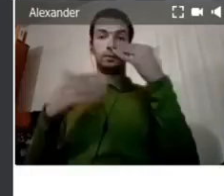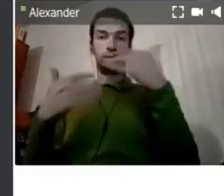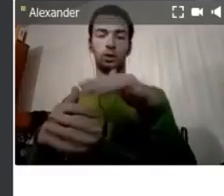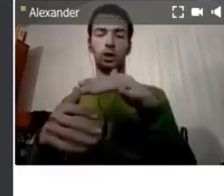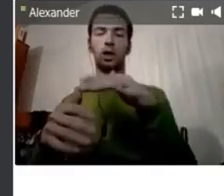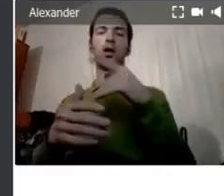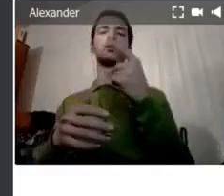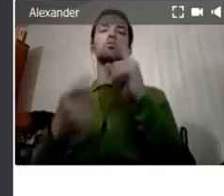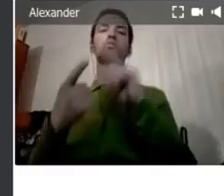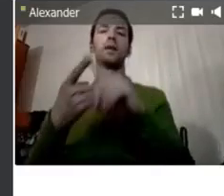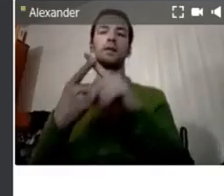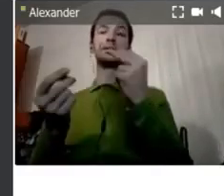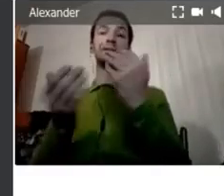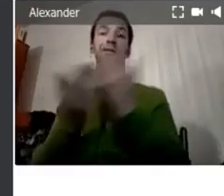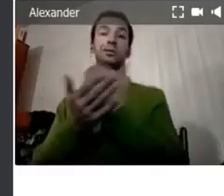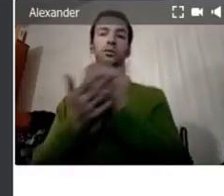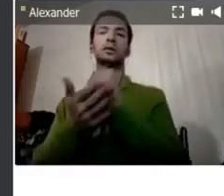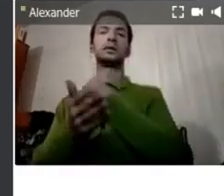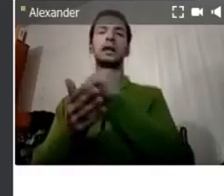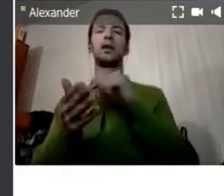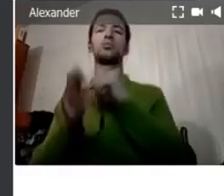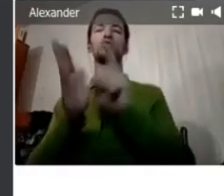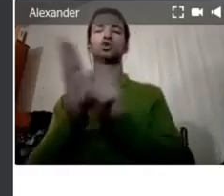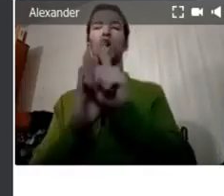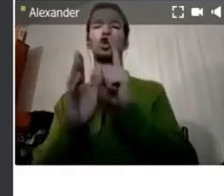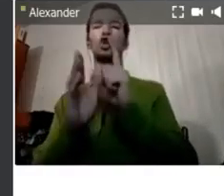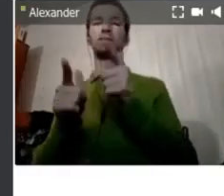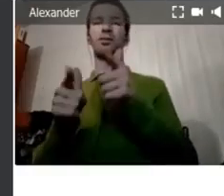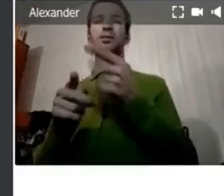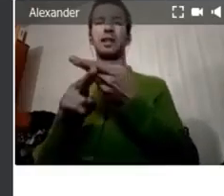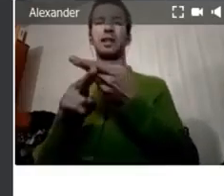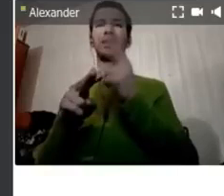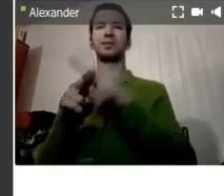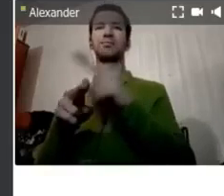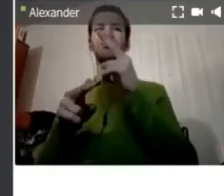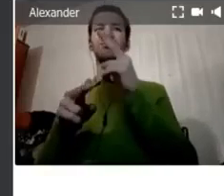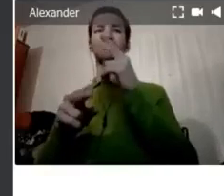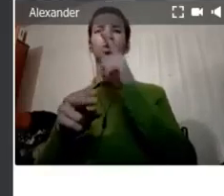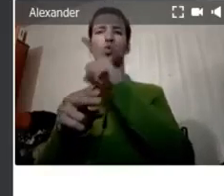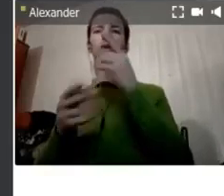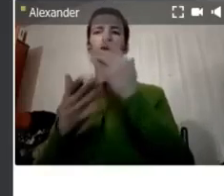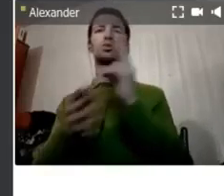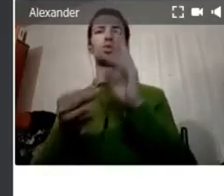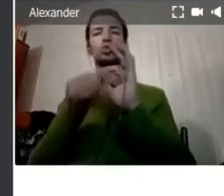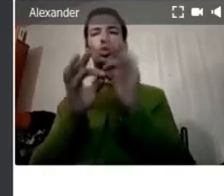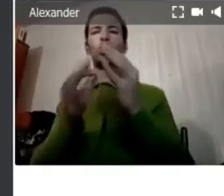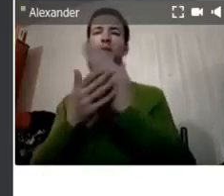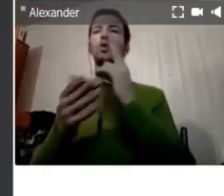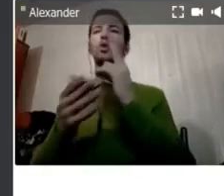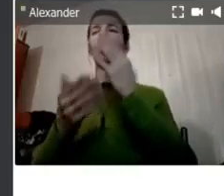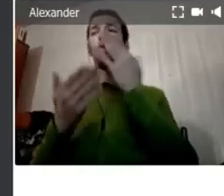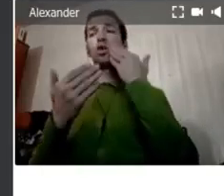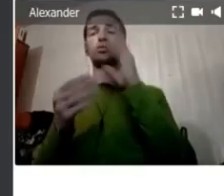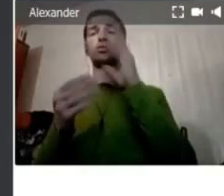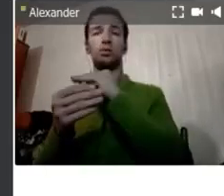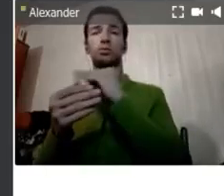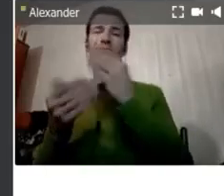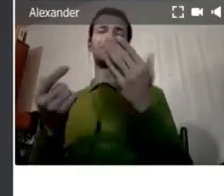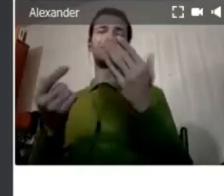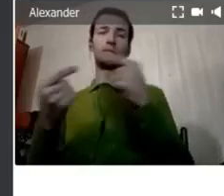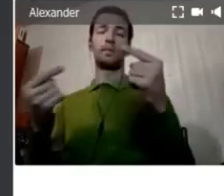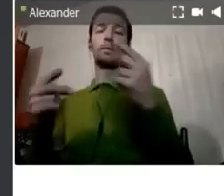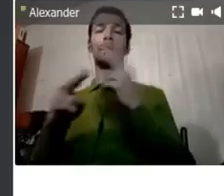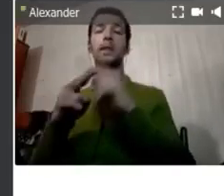там про приглашение, то есть надо включить все свои ресурсы и постараться это сделать, потому что дальше будет именно проще, потом у вас появляются,